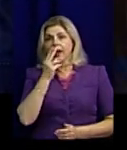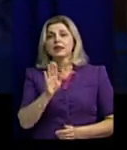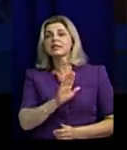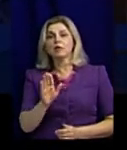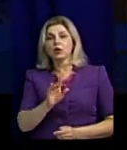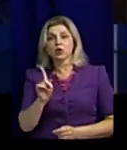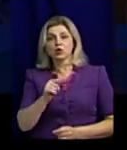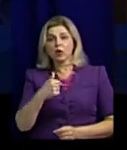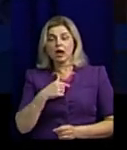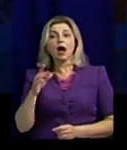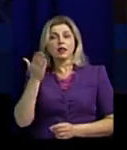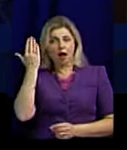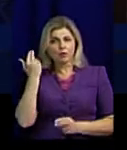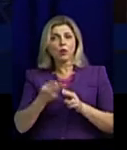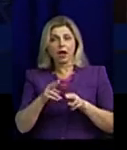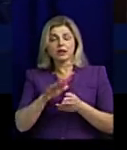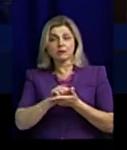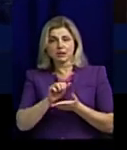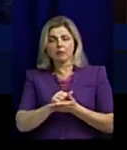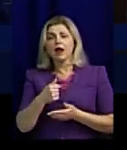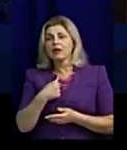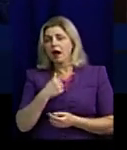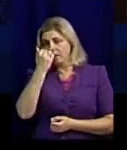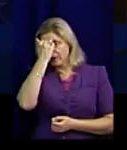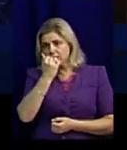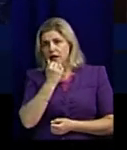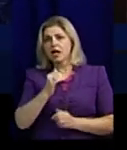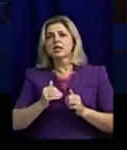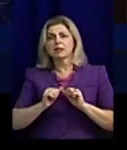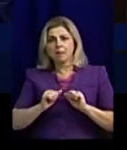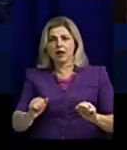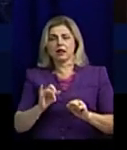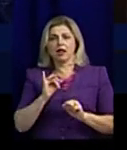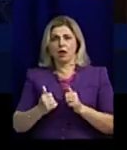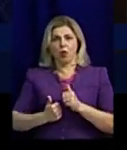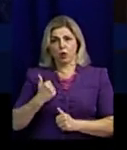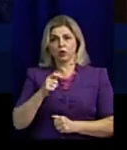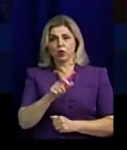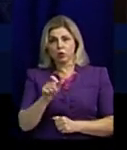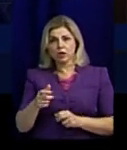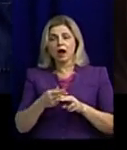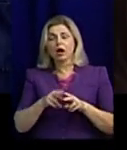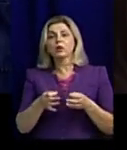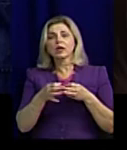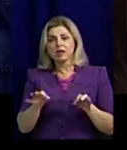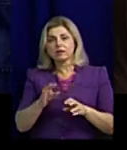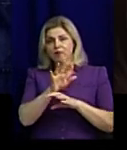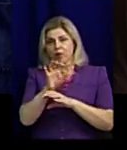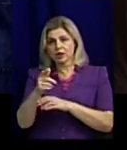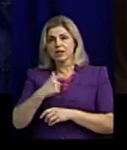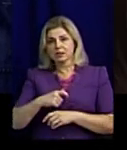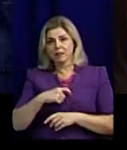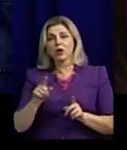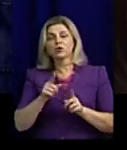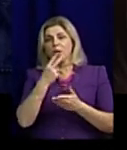багато років цим займаюся, я нескінченно вдячний сміливості, відкритості та гідності людей, які дозволяють сфотографувати себе, щоб це